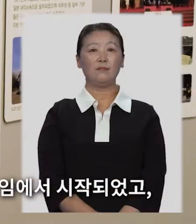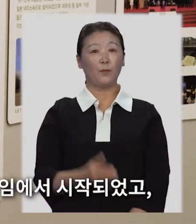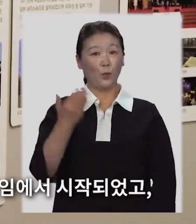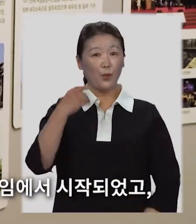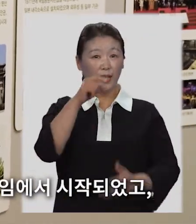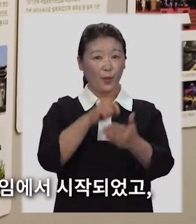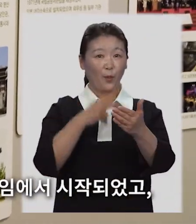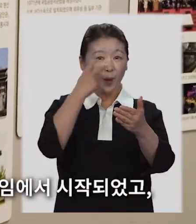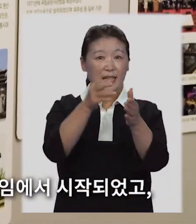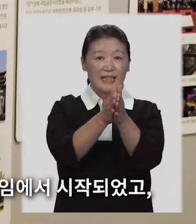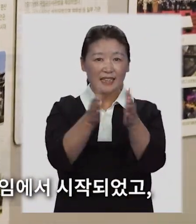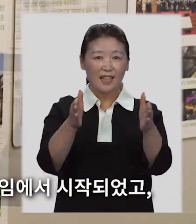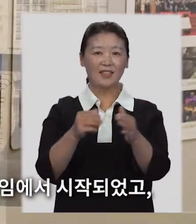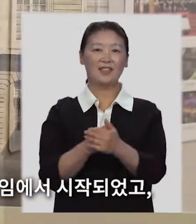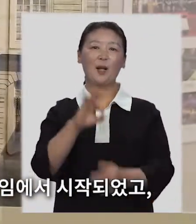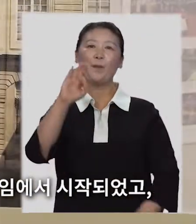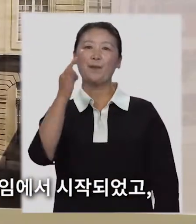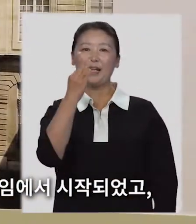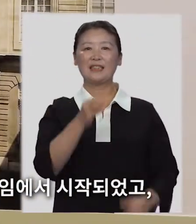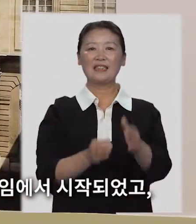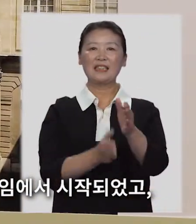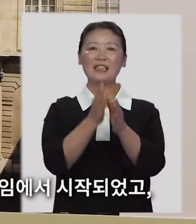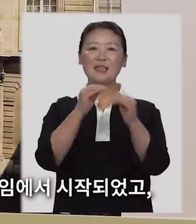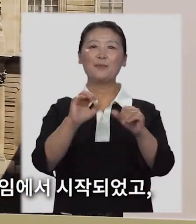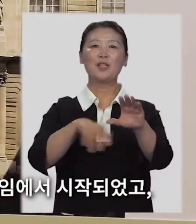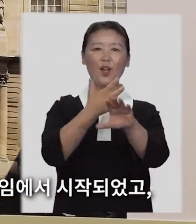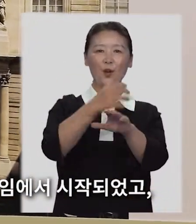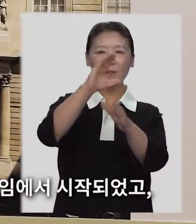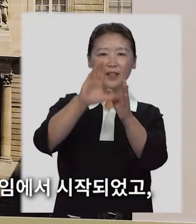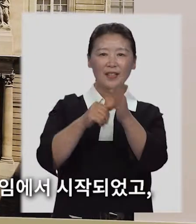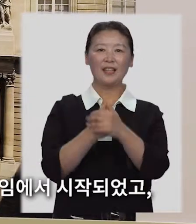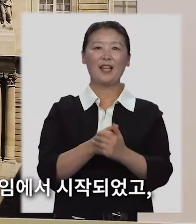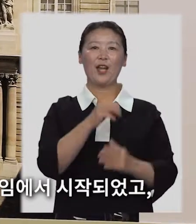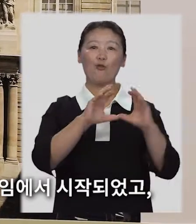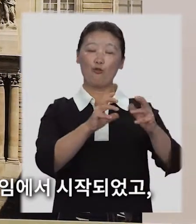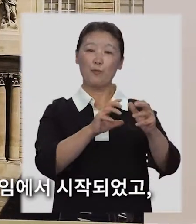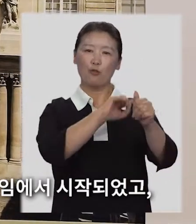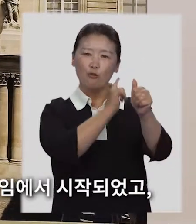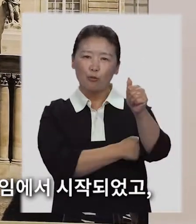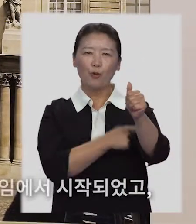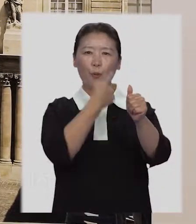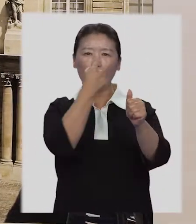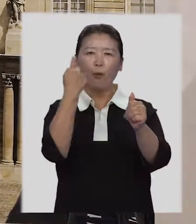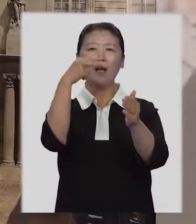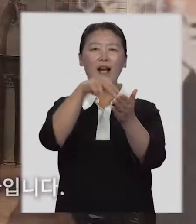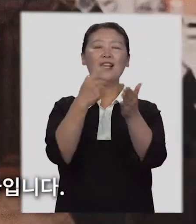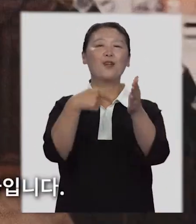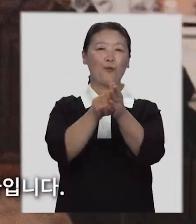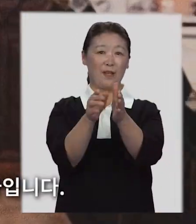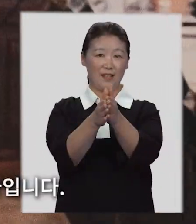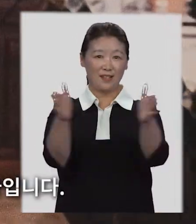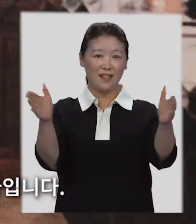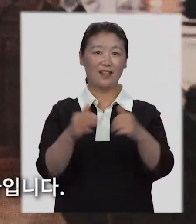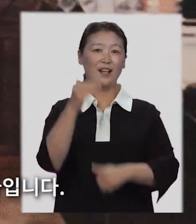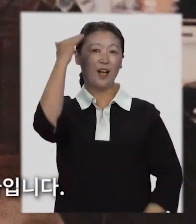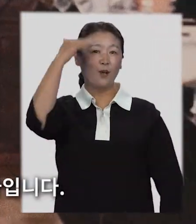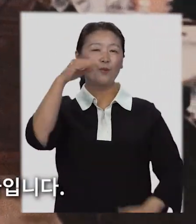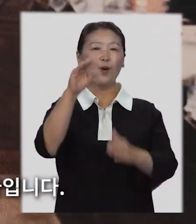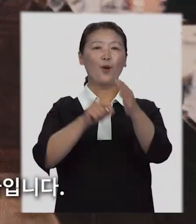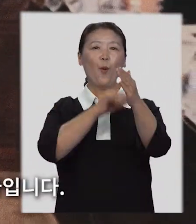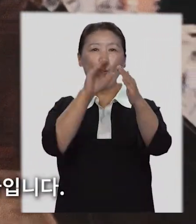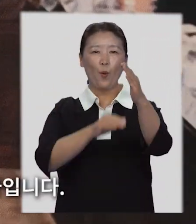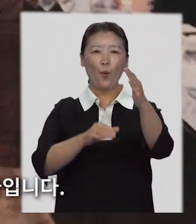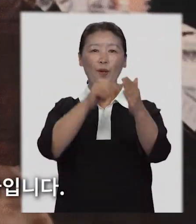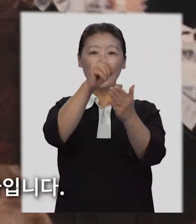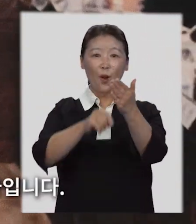근대기록 관리의 시작은 프랑스 시민혁명 당시 국민주권을 보장하려는 움직임에서 시작되었고, 한국의 공공기록물법